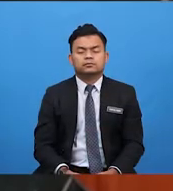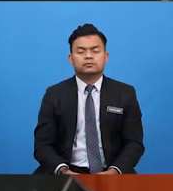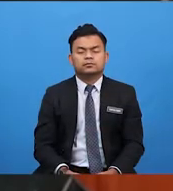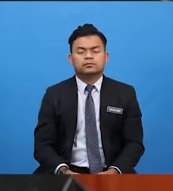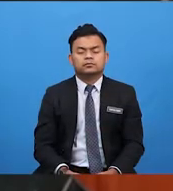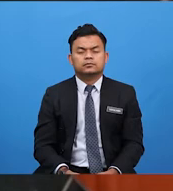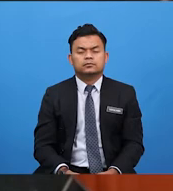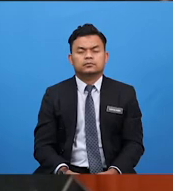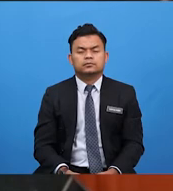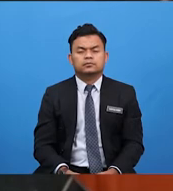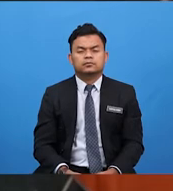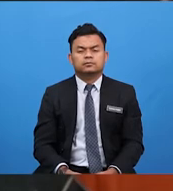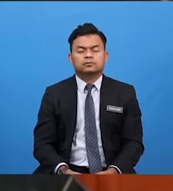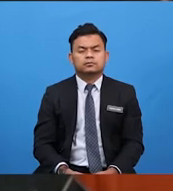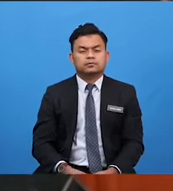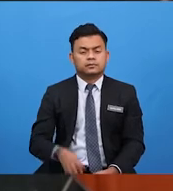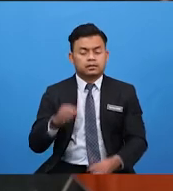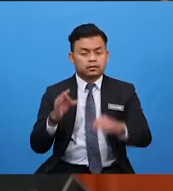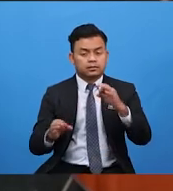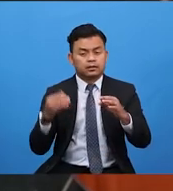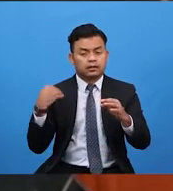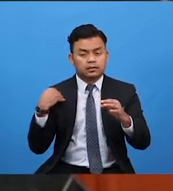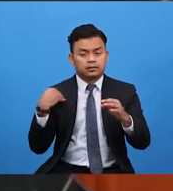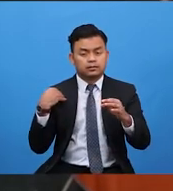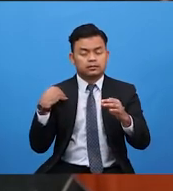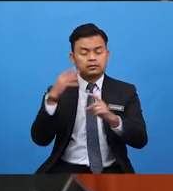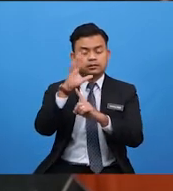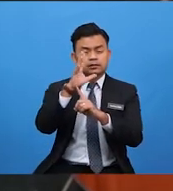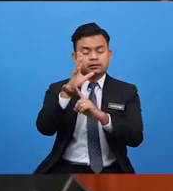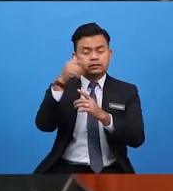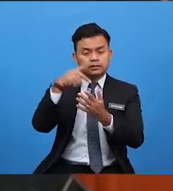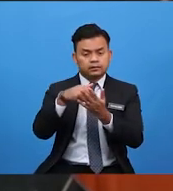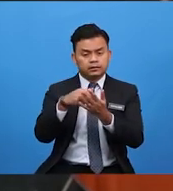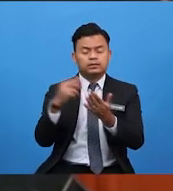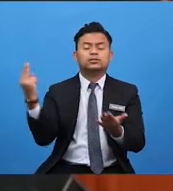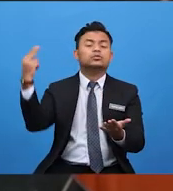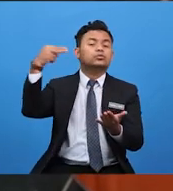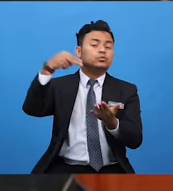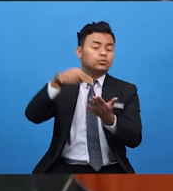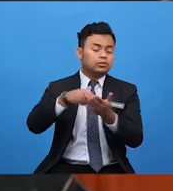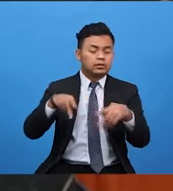Sekiranya masih terdapat sisa lilin, murid-murid perlulah mengulangi proses ini